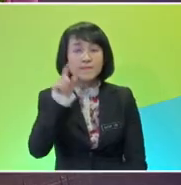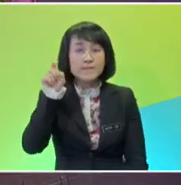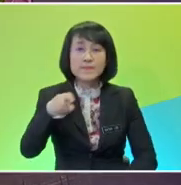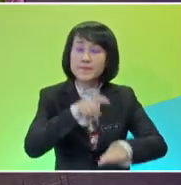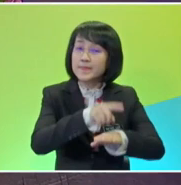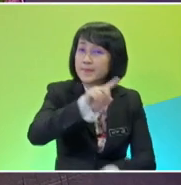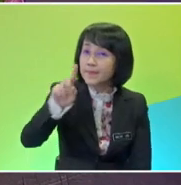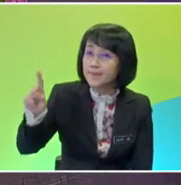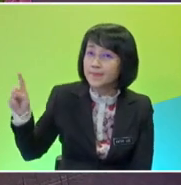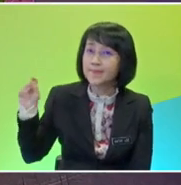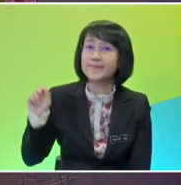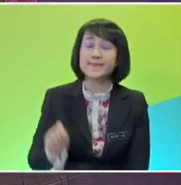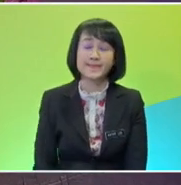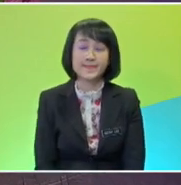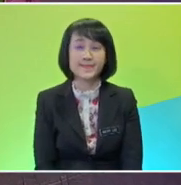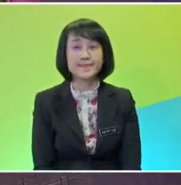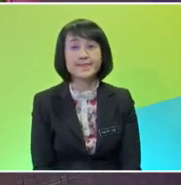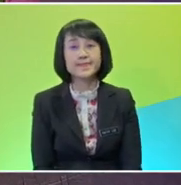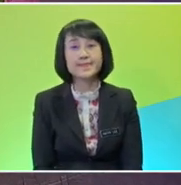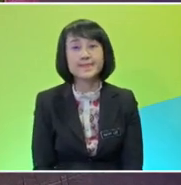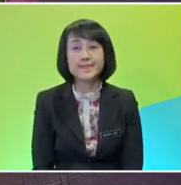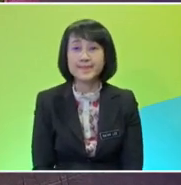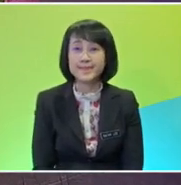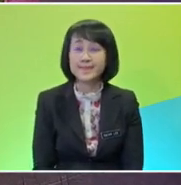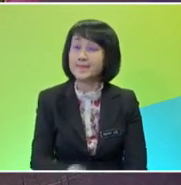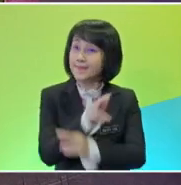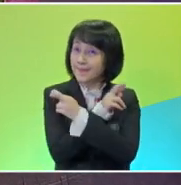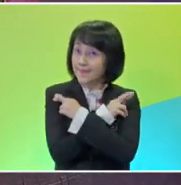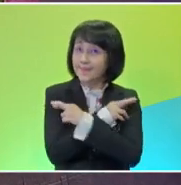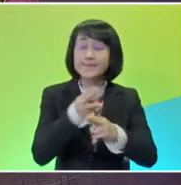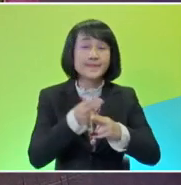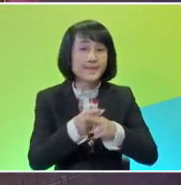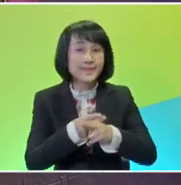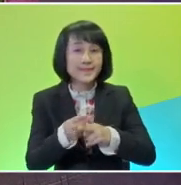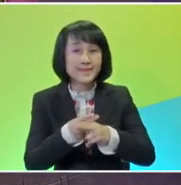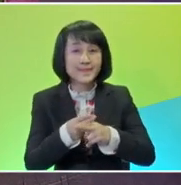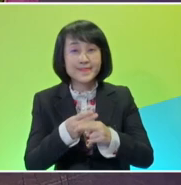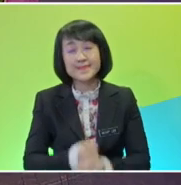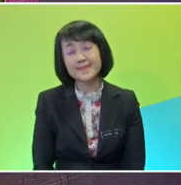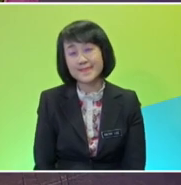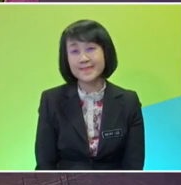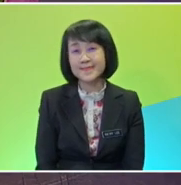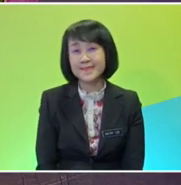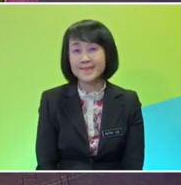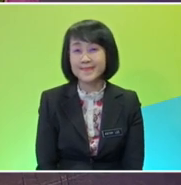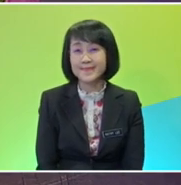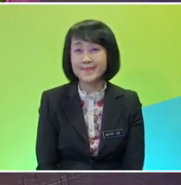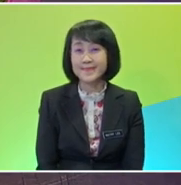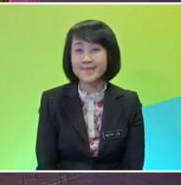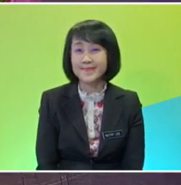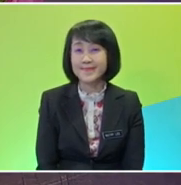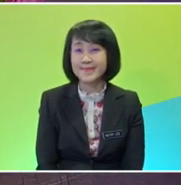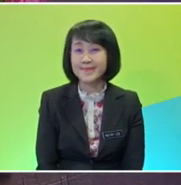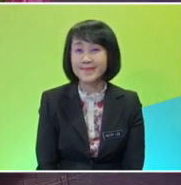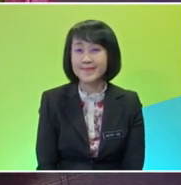buat jahat jangan sekali Baiklah kita rehat ketika kita kembali selepas ini Teruskan menonton Didik TV